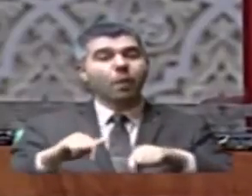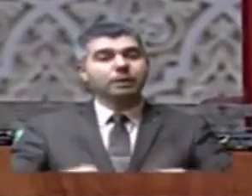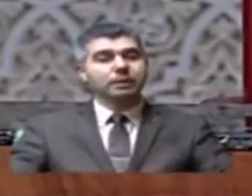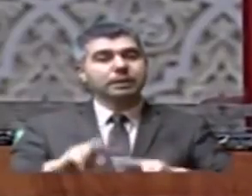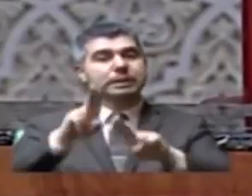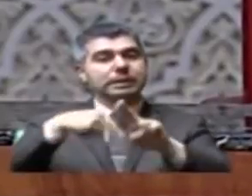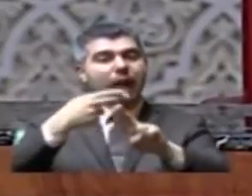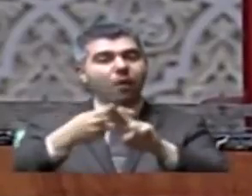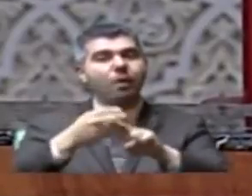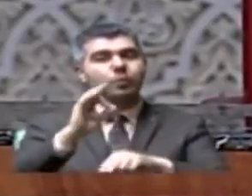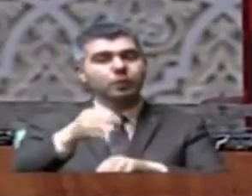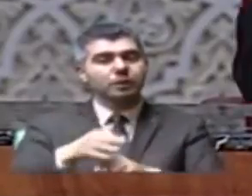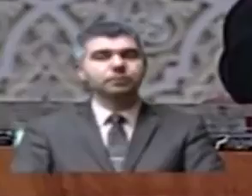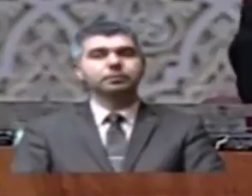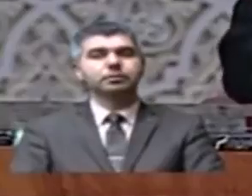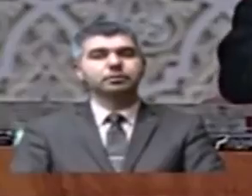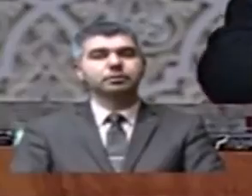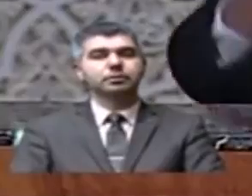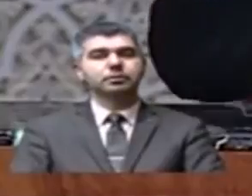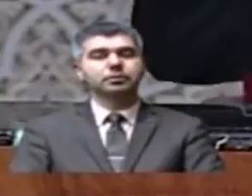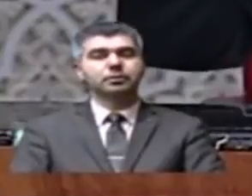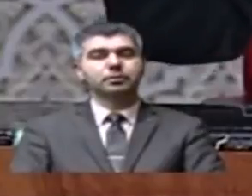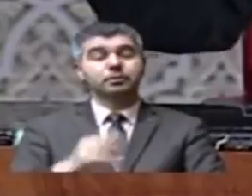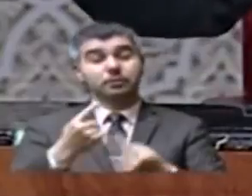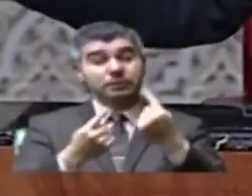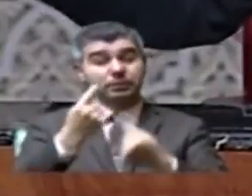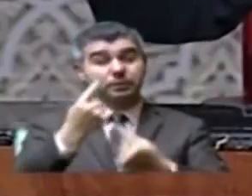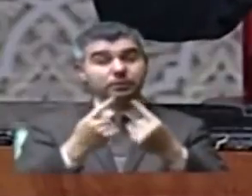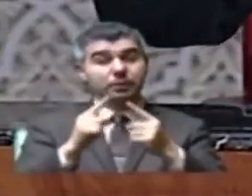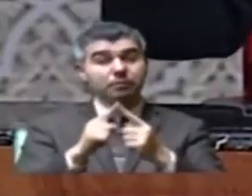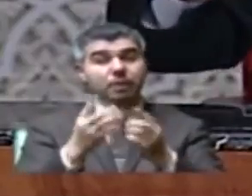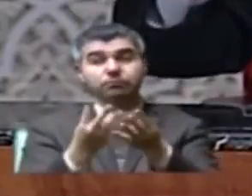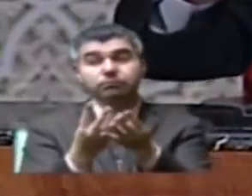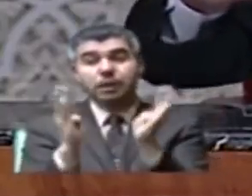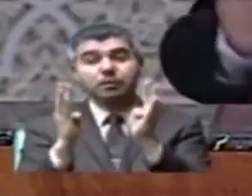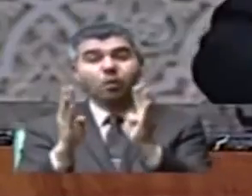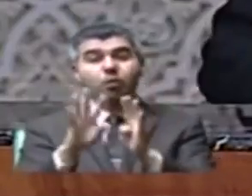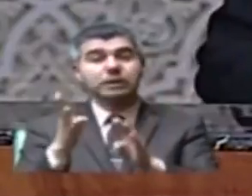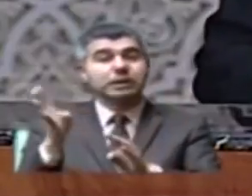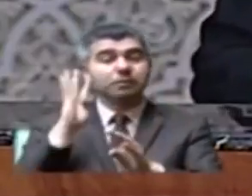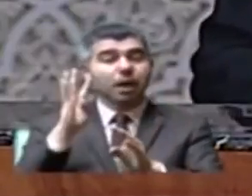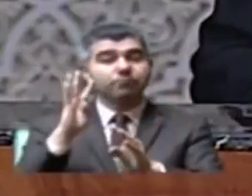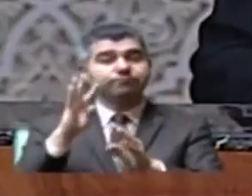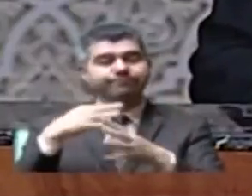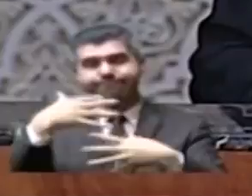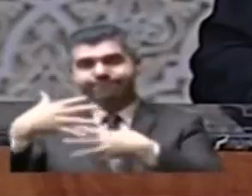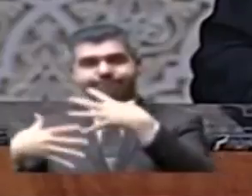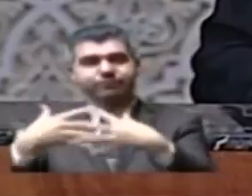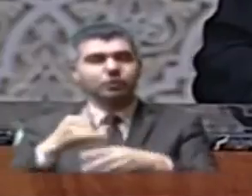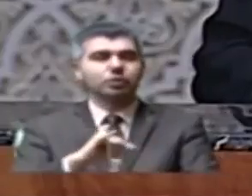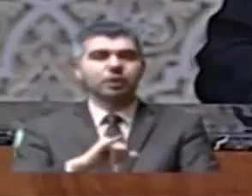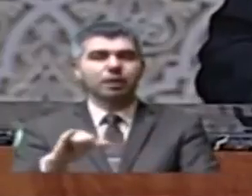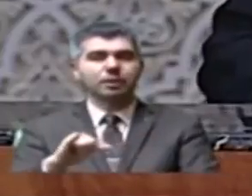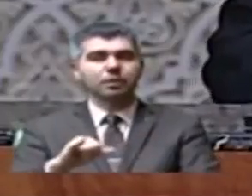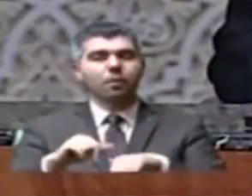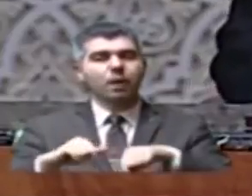الوزير للتعقيب. فالله يخليكم هذا التعقيب ما يمكنلوش يكون من القاعه كلها. كلام الان الكلمه